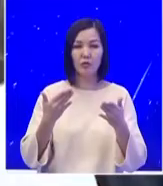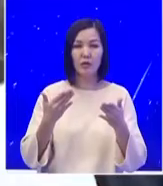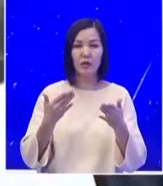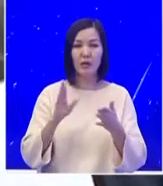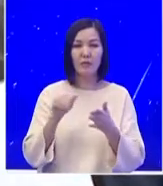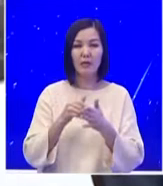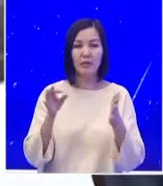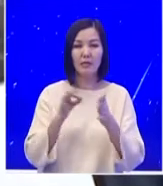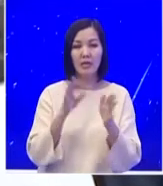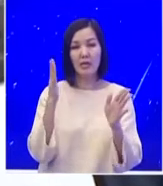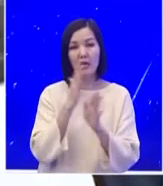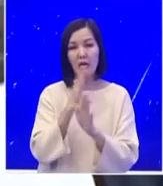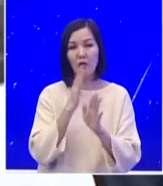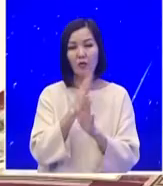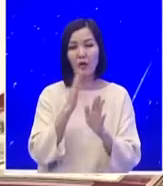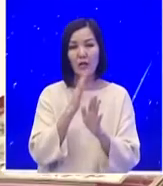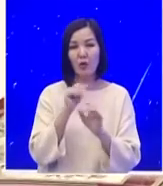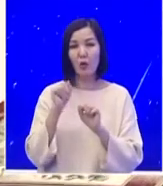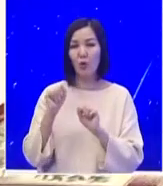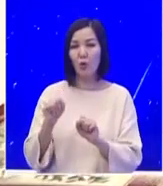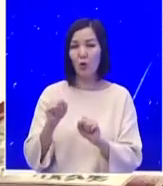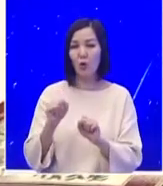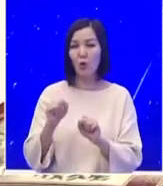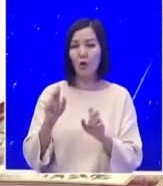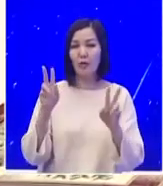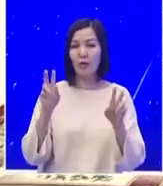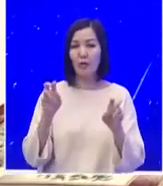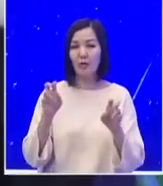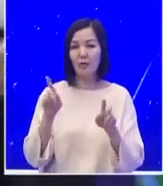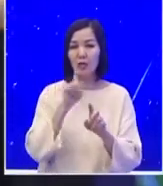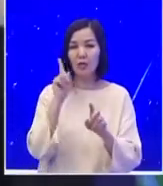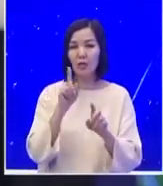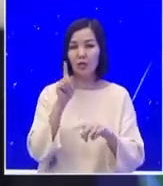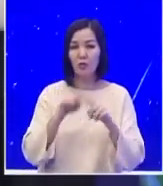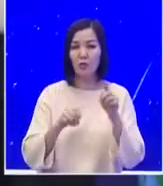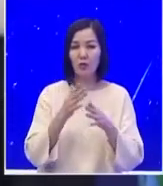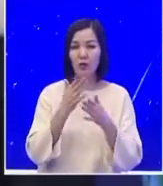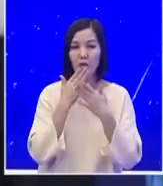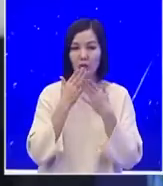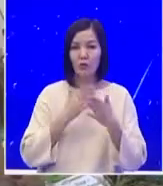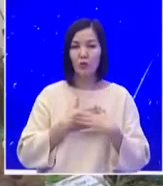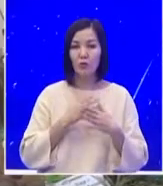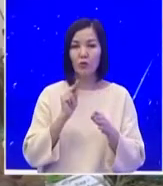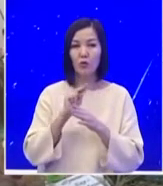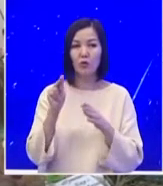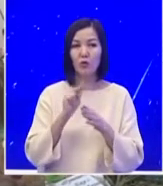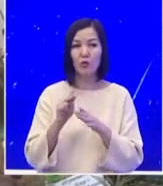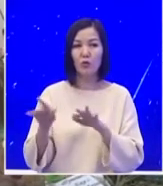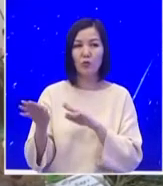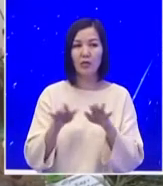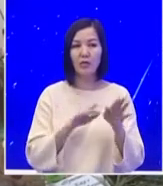Басты мақсат экология және қоршаған ортаны қорғау мәселелерінде жас ұрпақты туған жерін сүюге баулу. Іс-шара